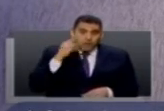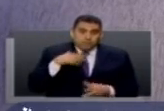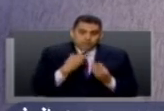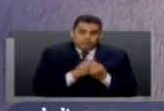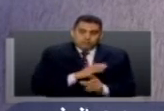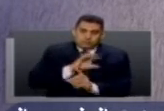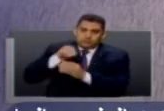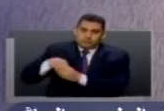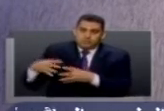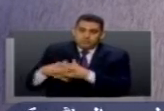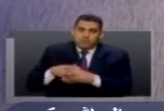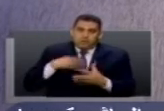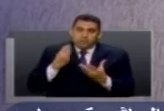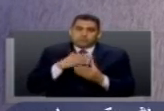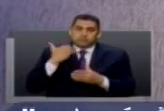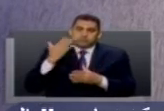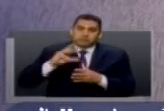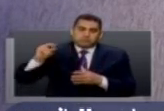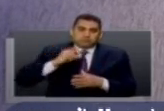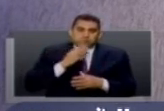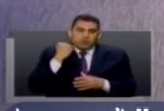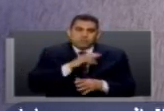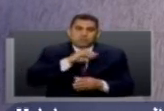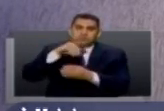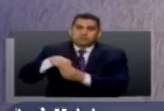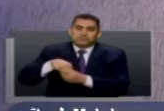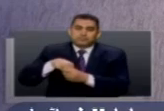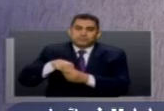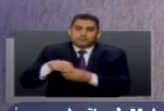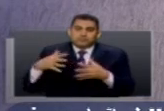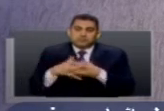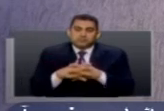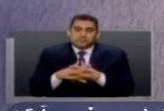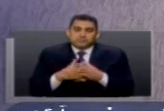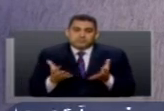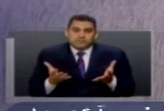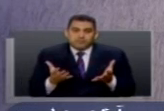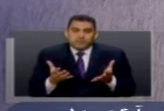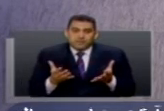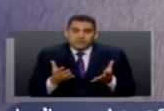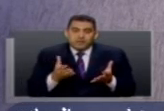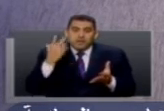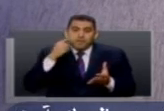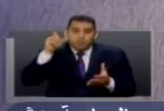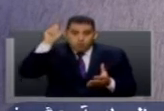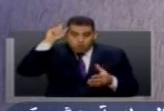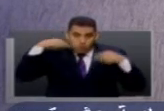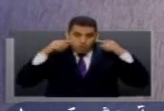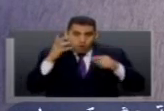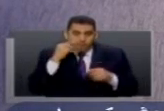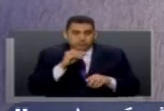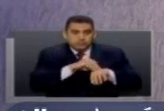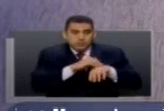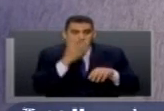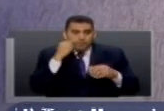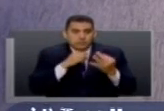ويواجه النفس مصيرهم فجاء حيي بن اخطب ودخل عندهم ماذا نفعل عرض سيد بني قريضه ثلاثه عروض على بني